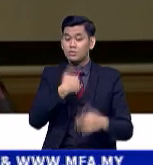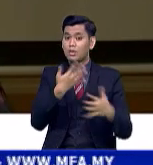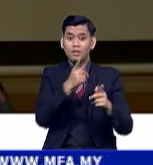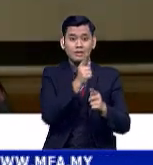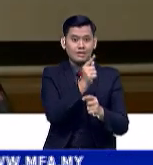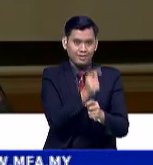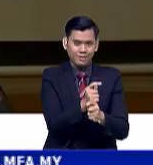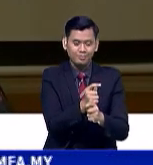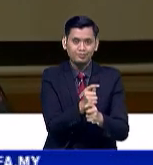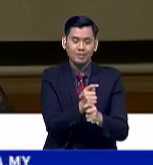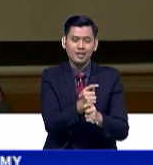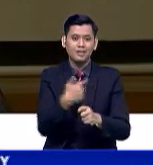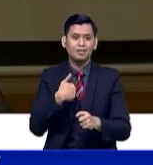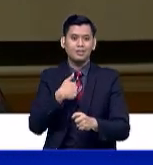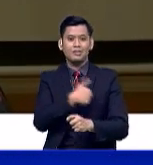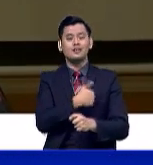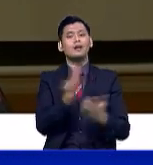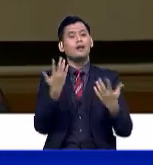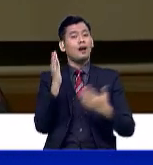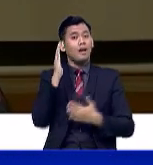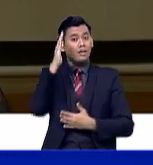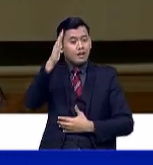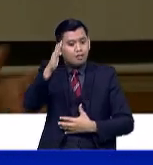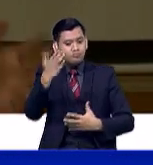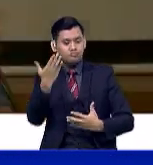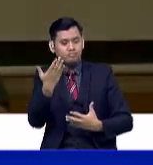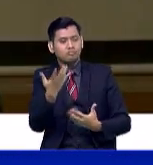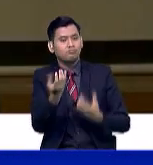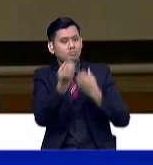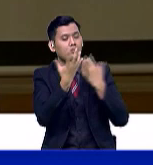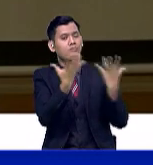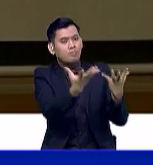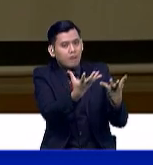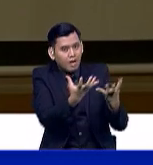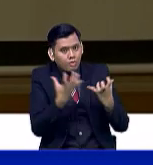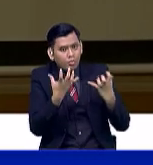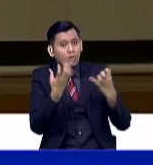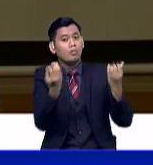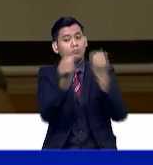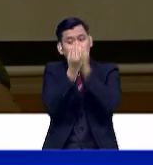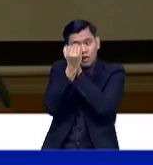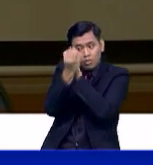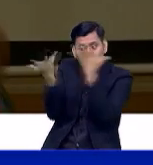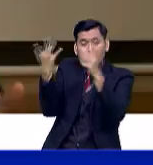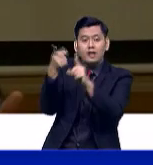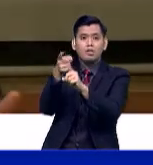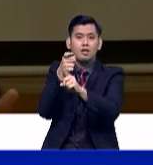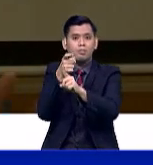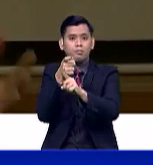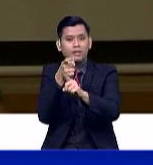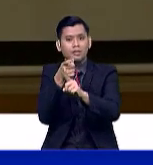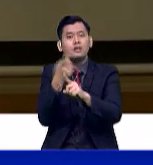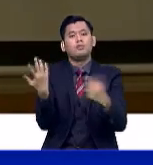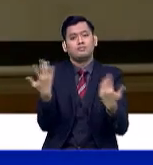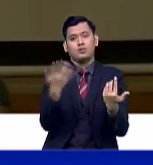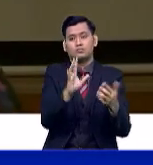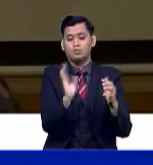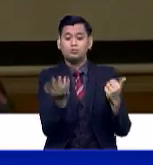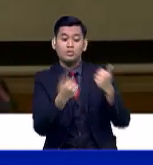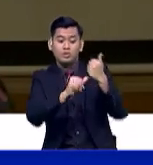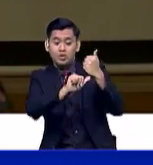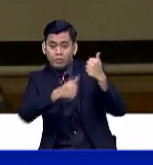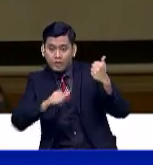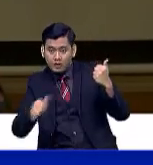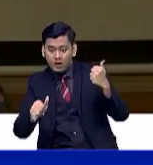minta maklumat klinikal agar kedua-dua lapisan ini, jawatankuasa teknikal dan juga